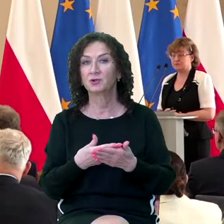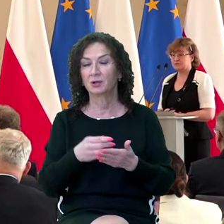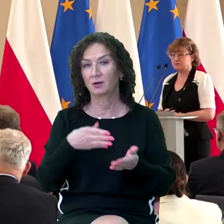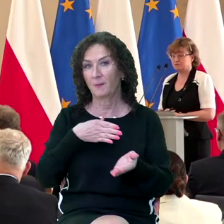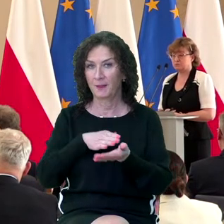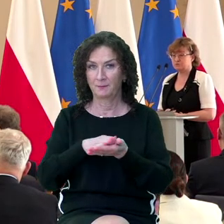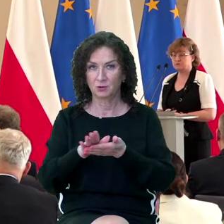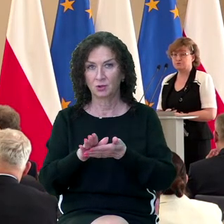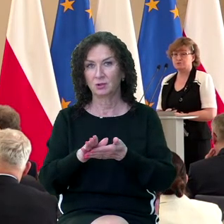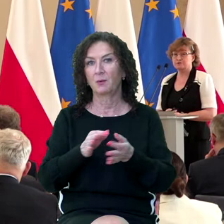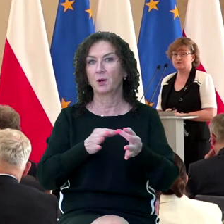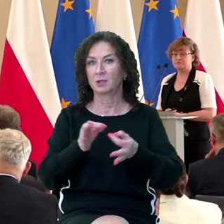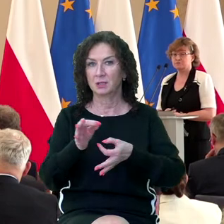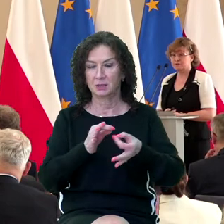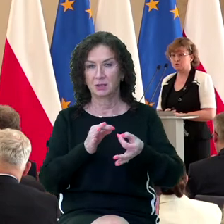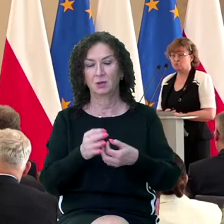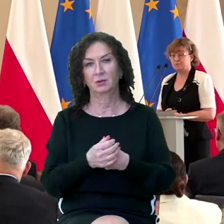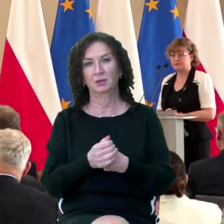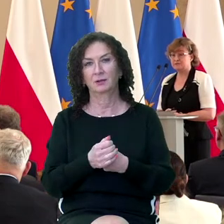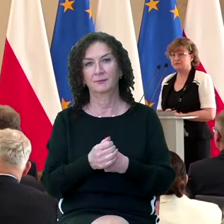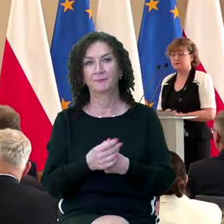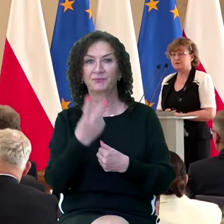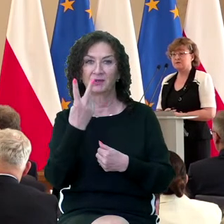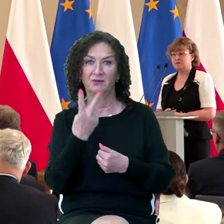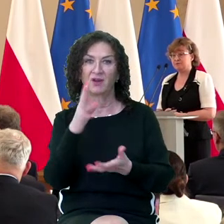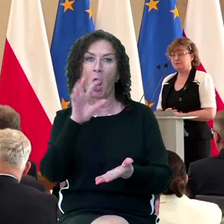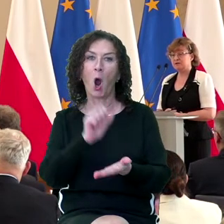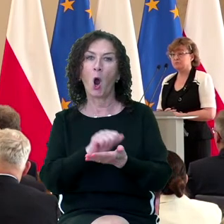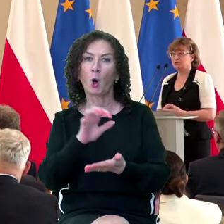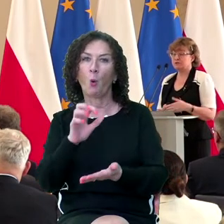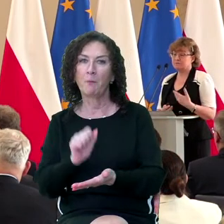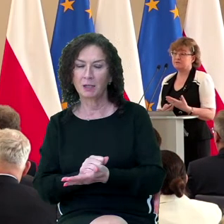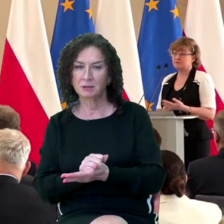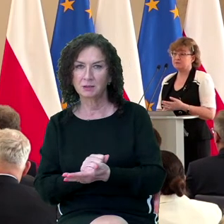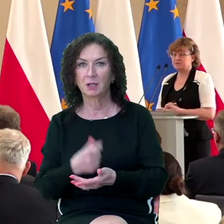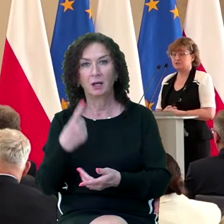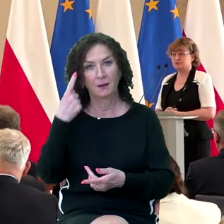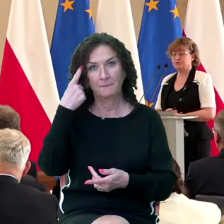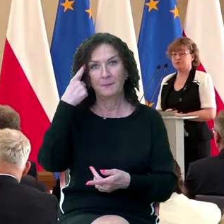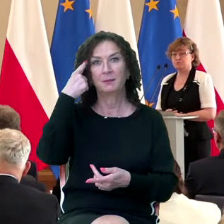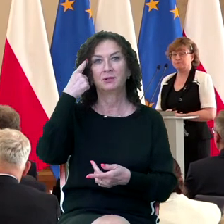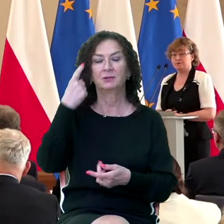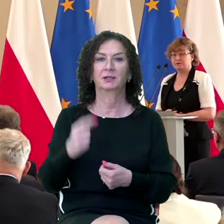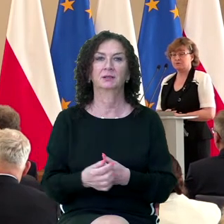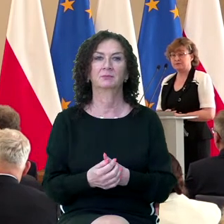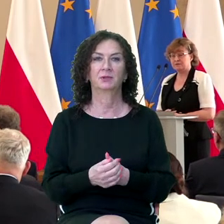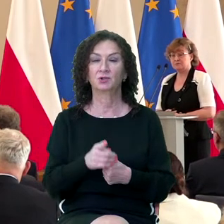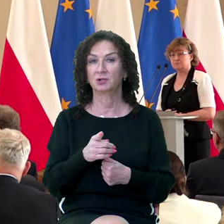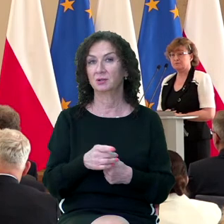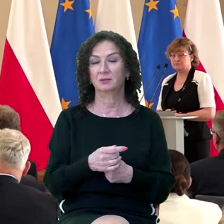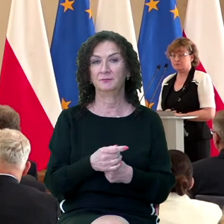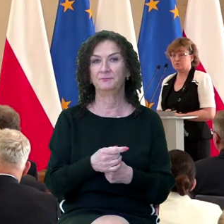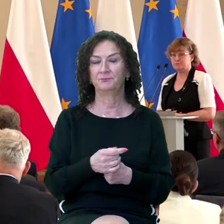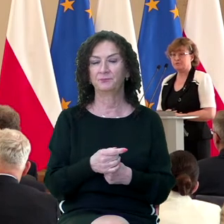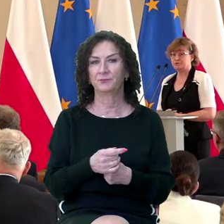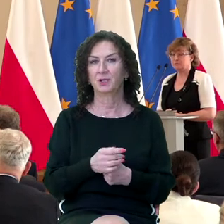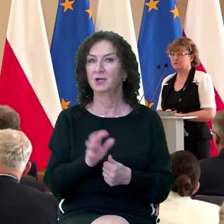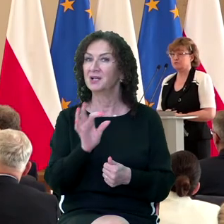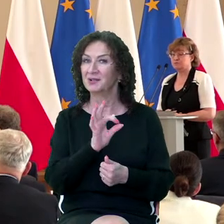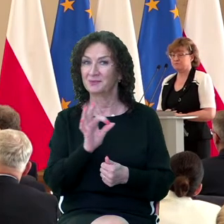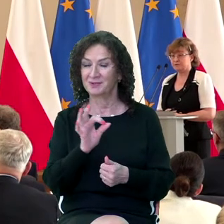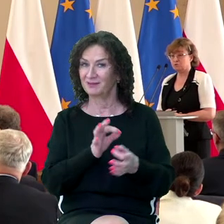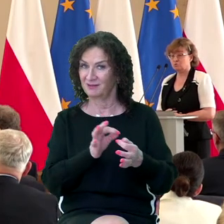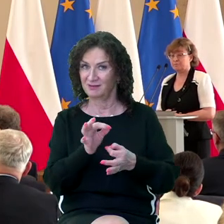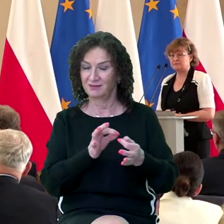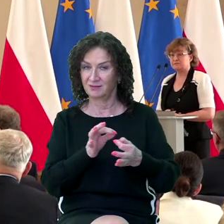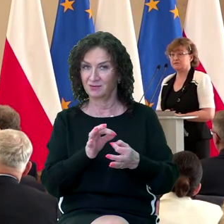kontekst historyczny, czyli dwie okupacje. Pamiętajmy, że ewenement naszych dziejów polegał na tym w Europie, że mieliśmy